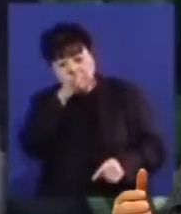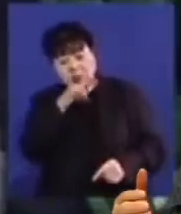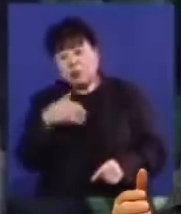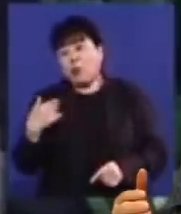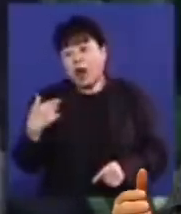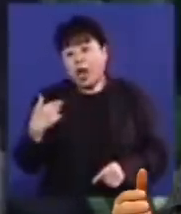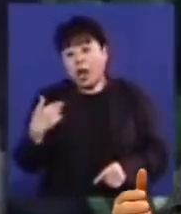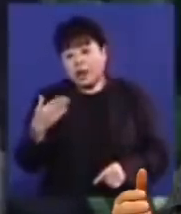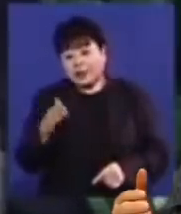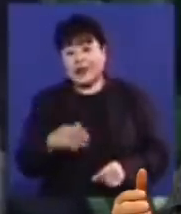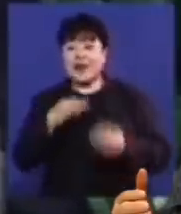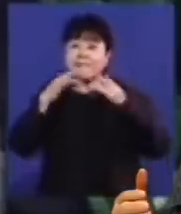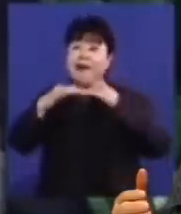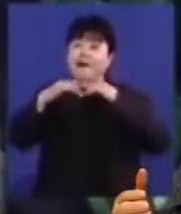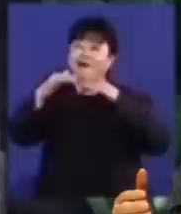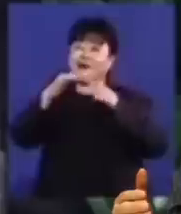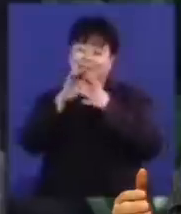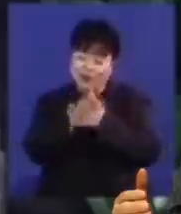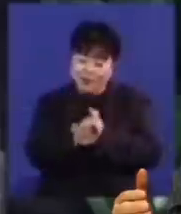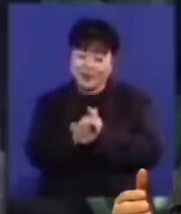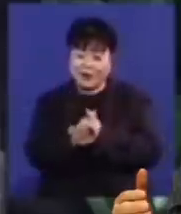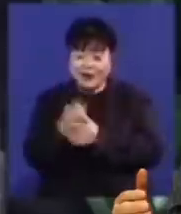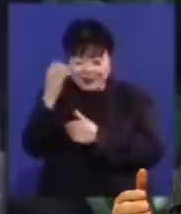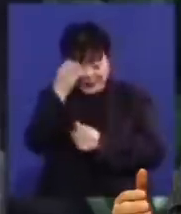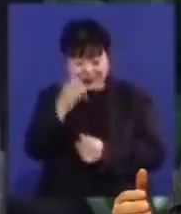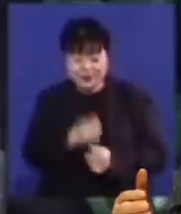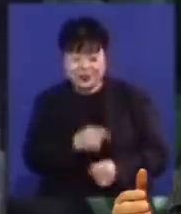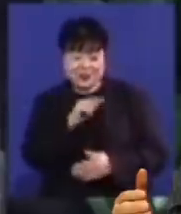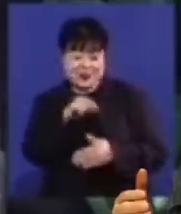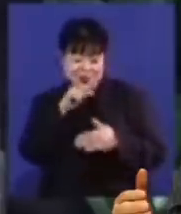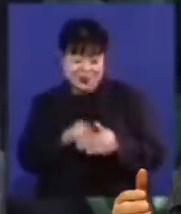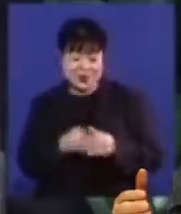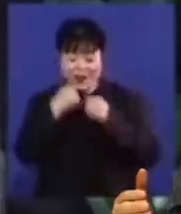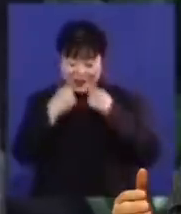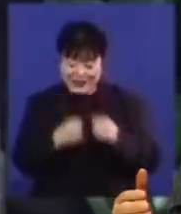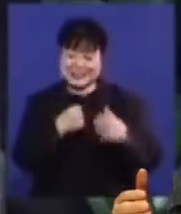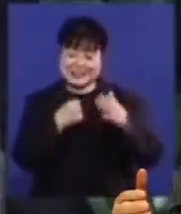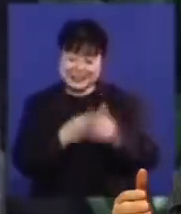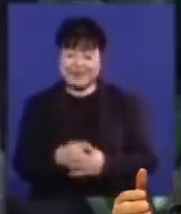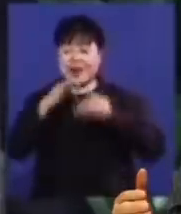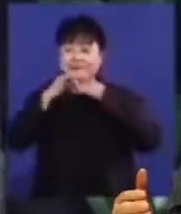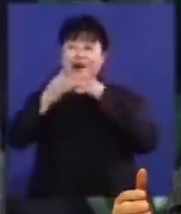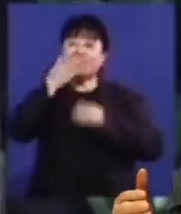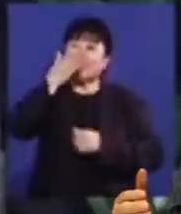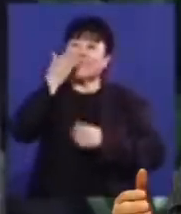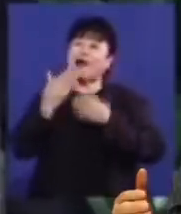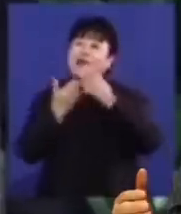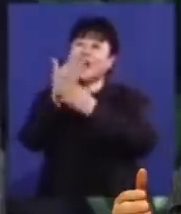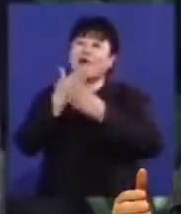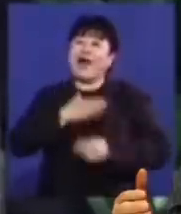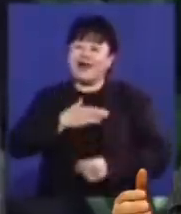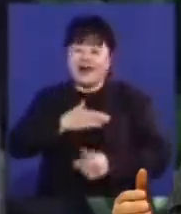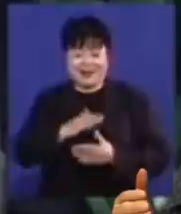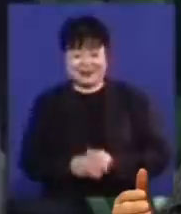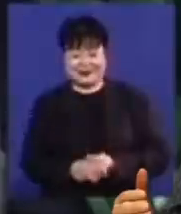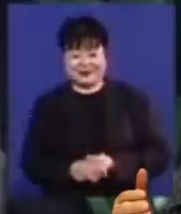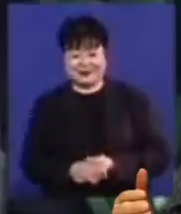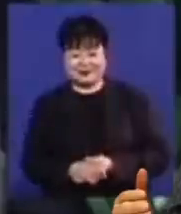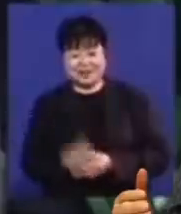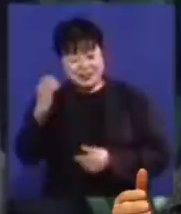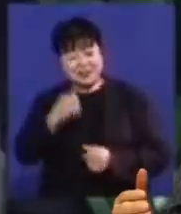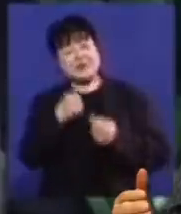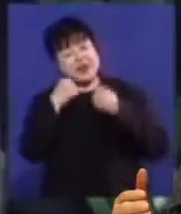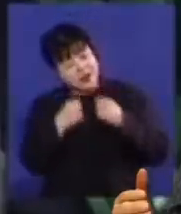몰라도 내가 방언으로 기도하면 성령이 내 속에서 계시기 때문에 방언 기도가 나오는 거예요. 그래서 아,